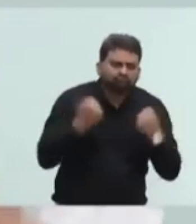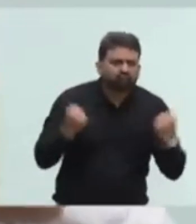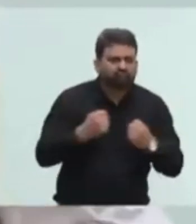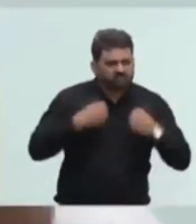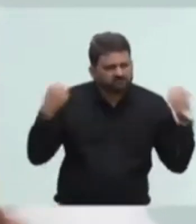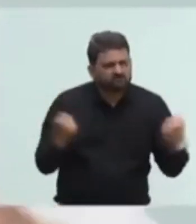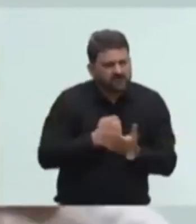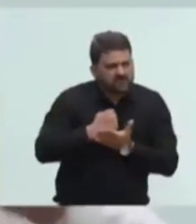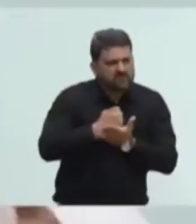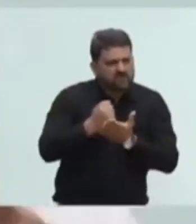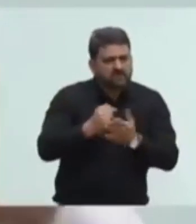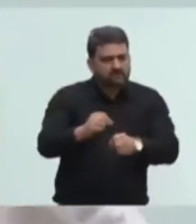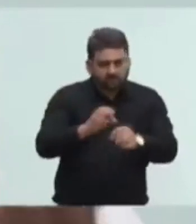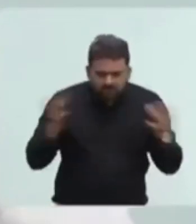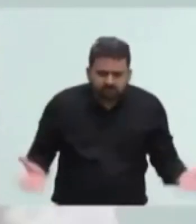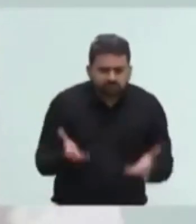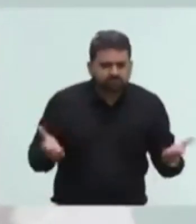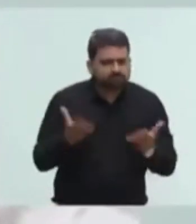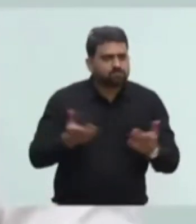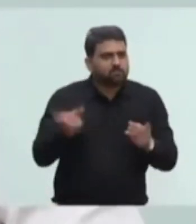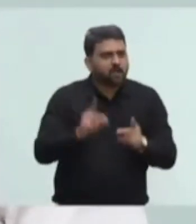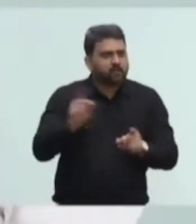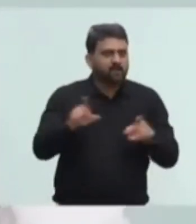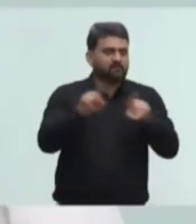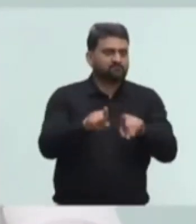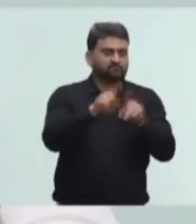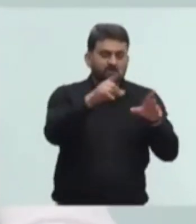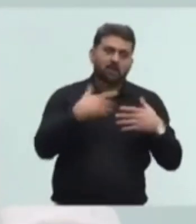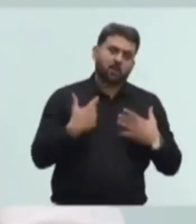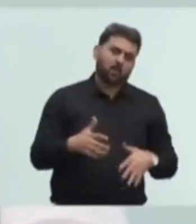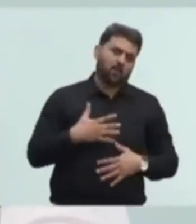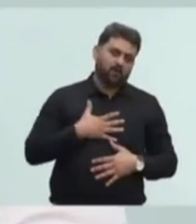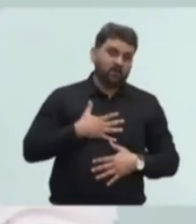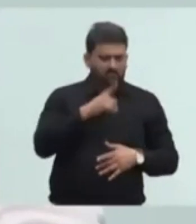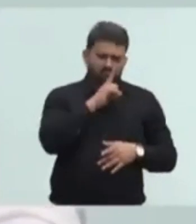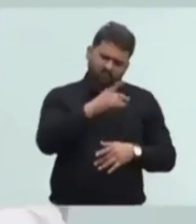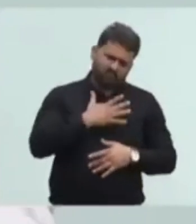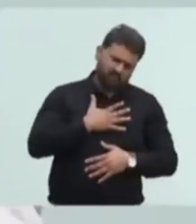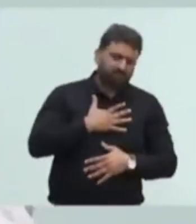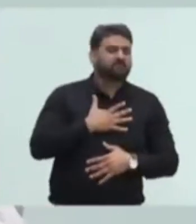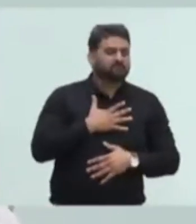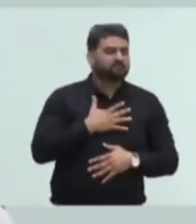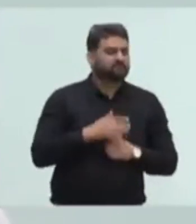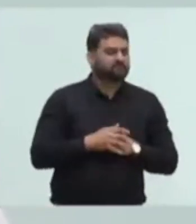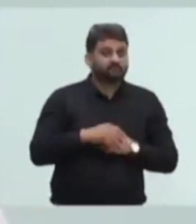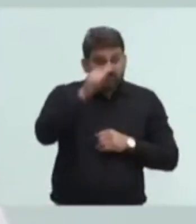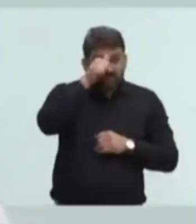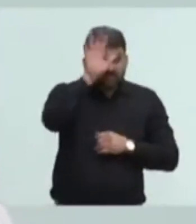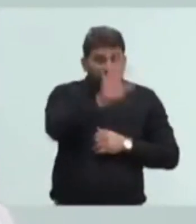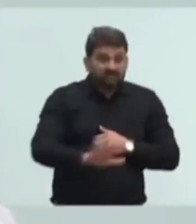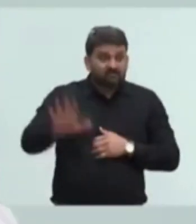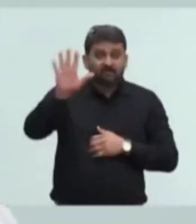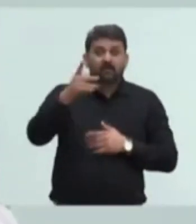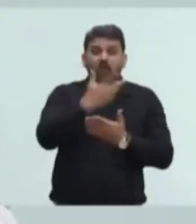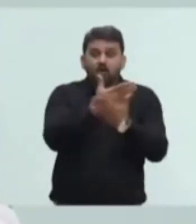हैं लगातार उसमें चेतना भरते रहते हैं कि मैं पक्का मानता हूं है कि